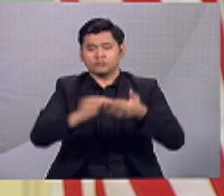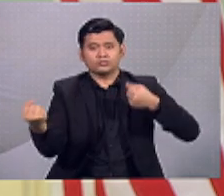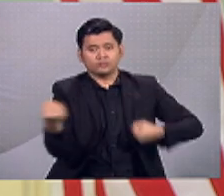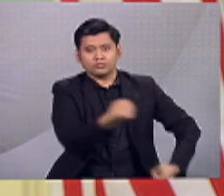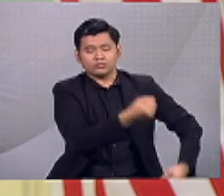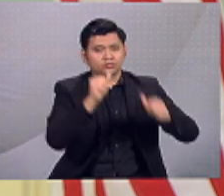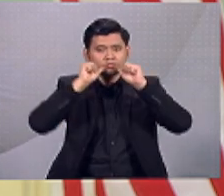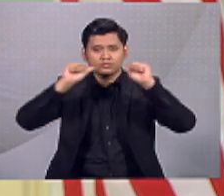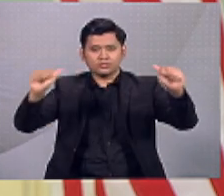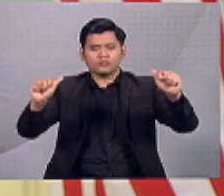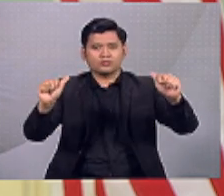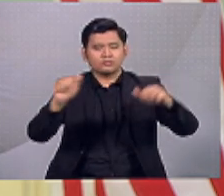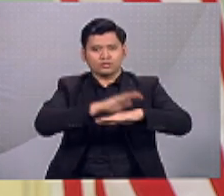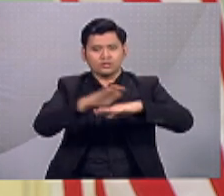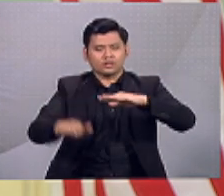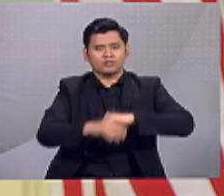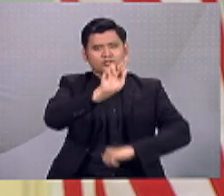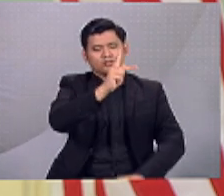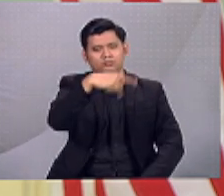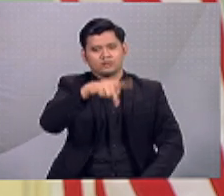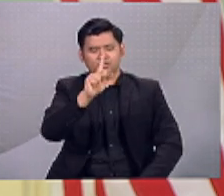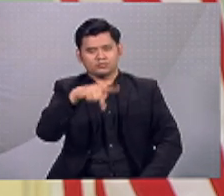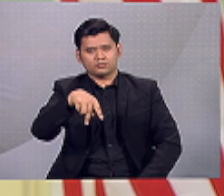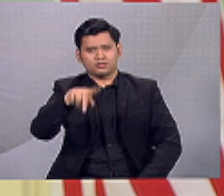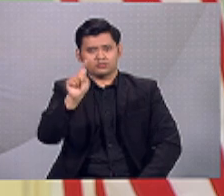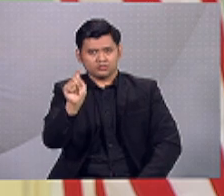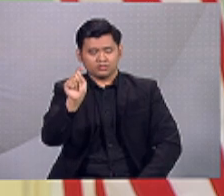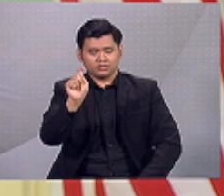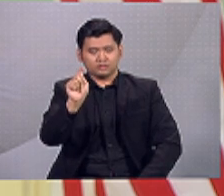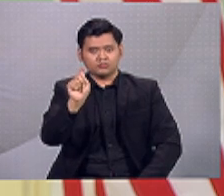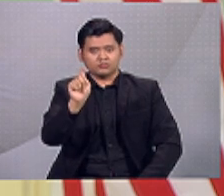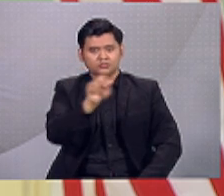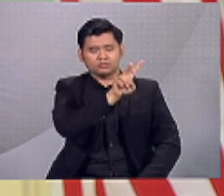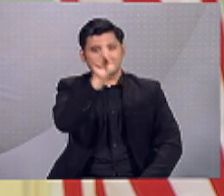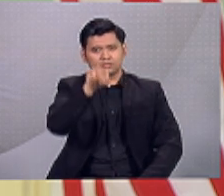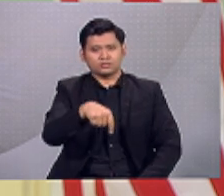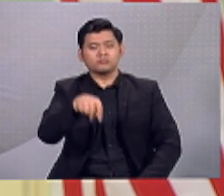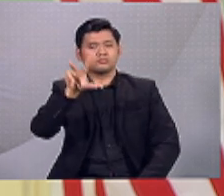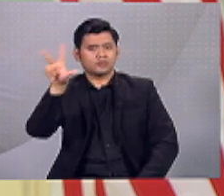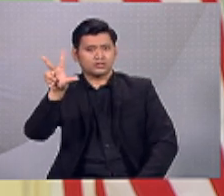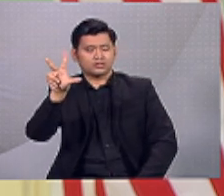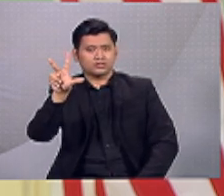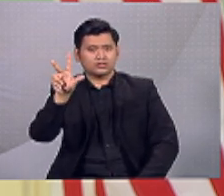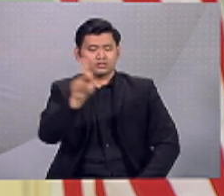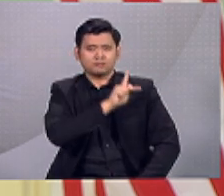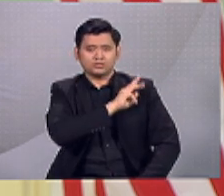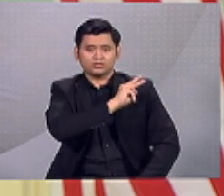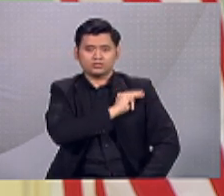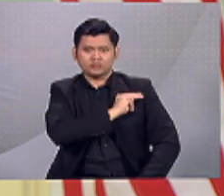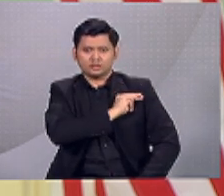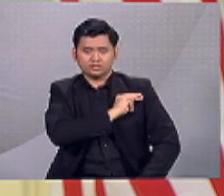selia KPKT, sejak 30 Mac 2020, KPKT telah melakukan